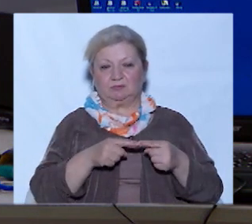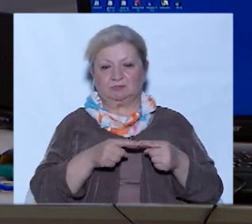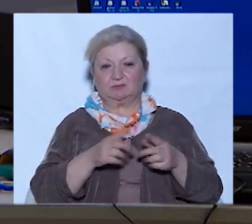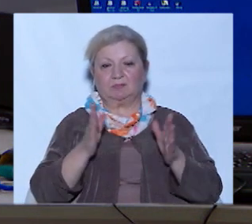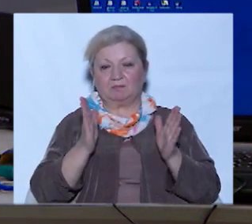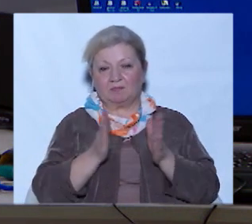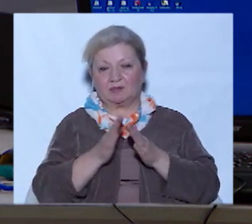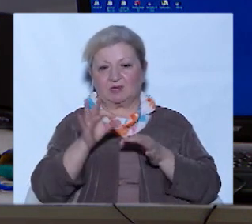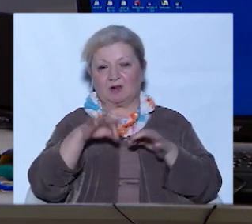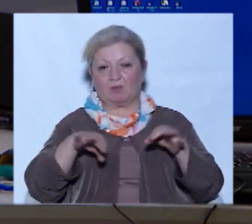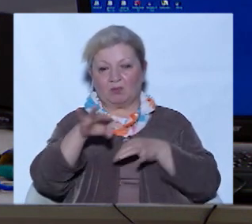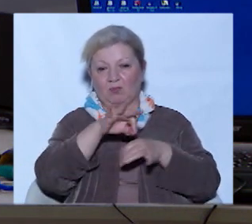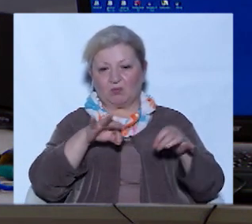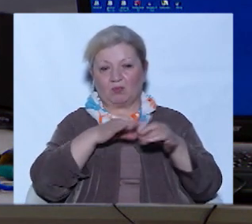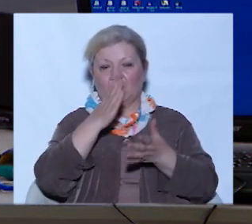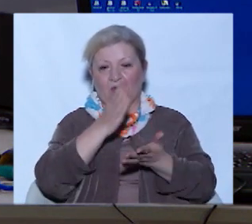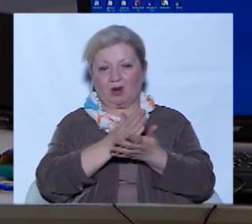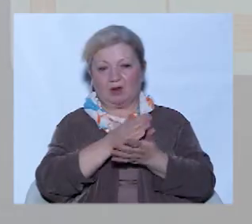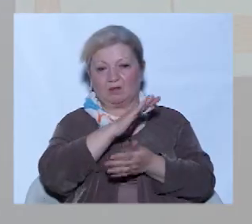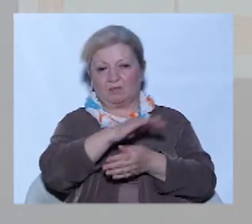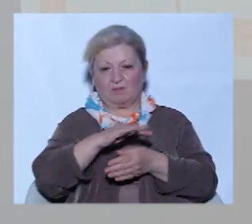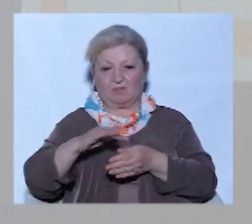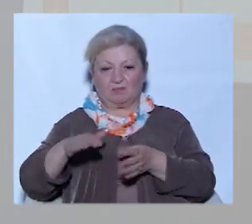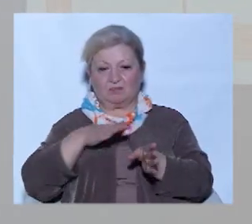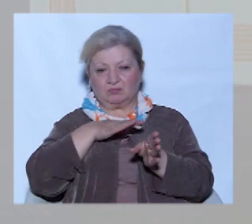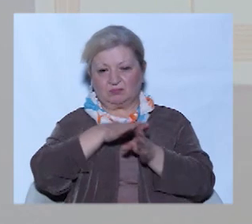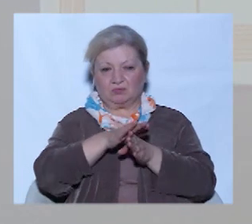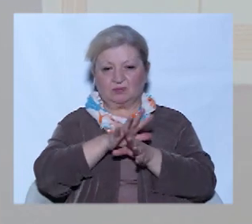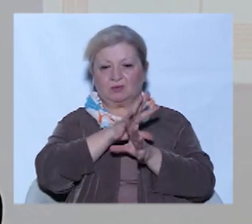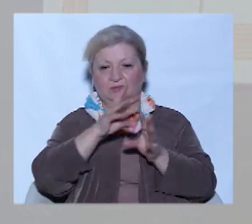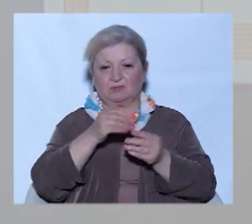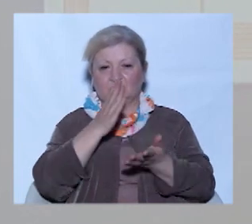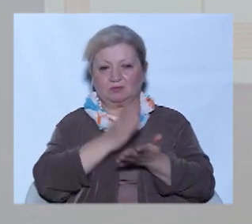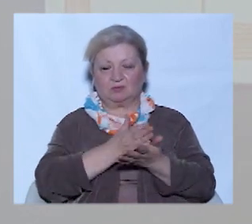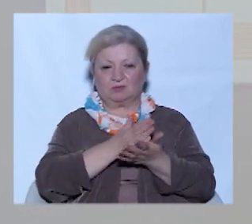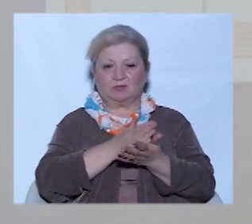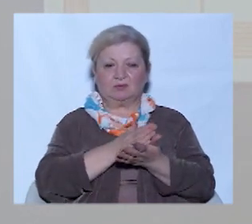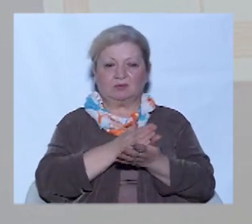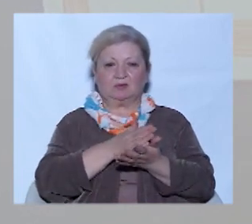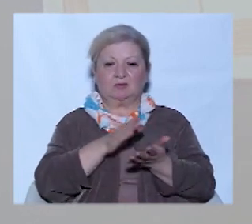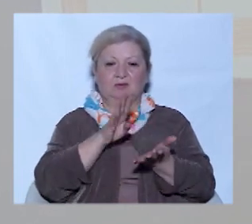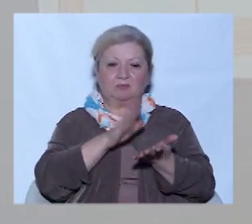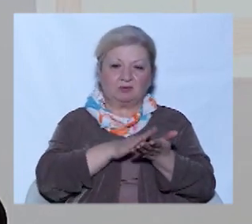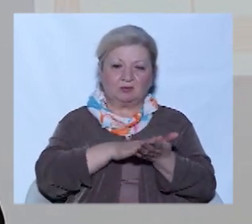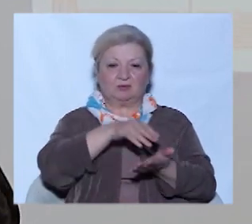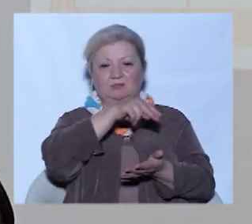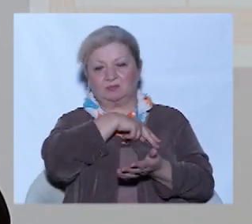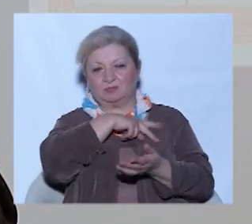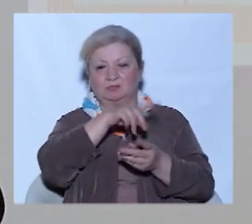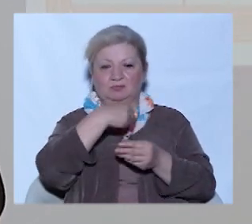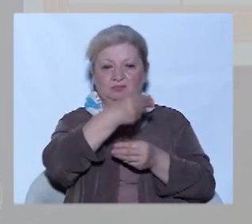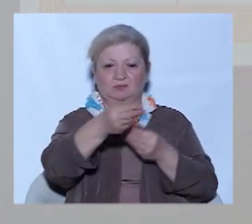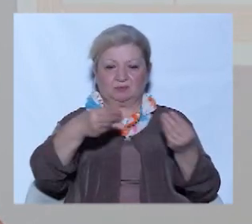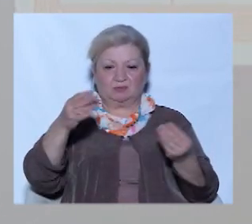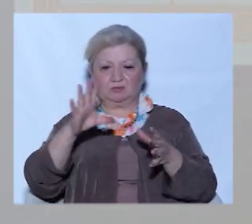ხელსაწყოებში, მოწყობილობებში და პატარა პროექტი, რომლებიც ბავშვების მიერ არის შექმნილი, ამ პროექტს თავის პრიზები აქვს მიღებული. მართლა